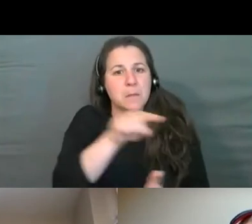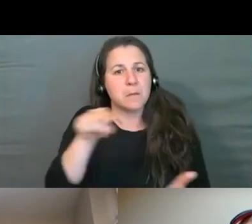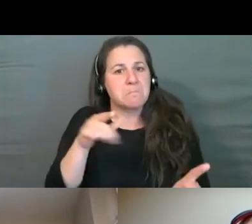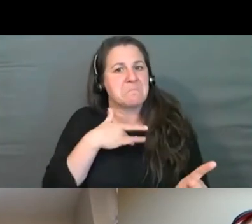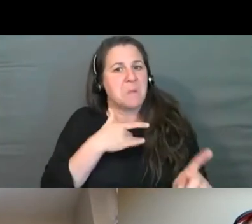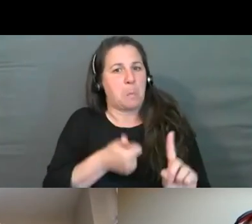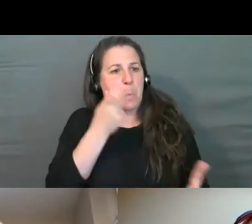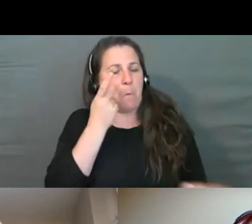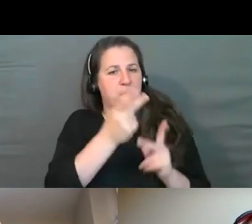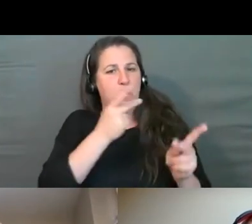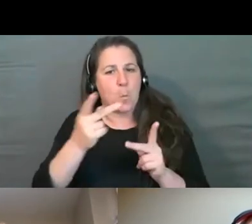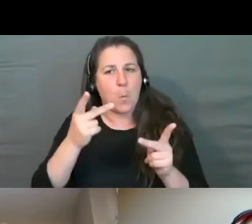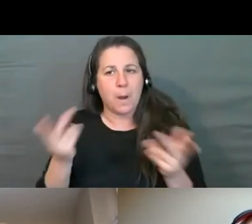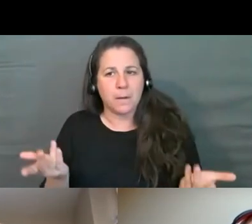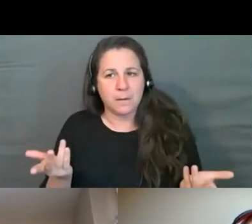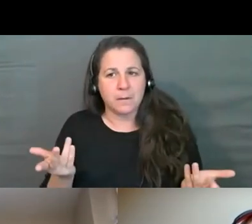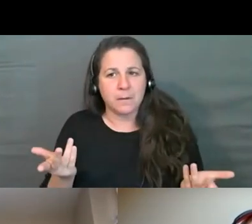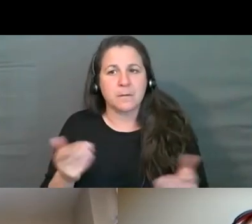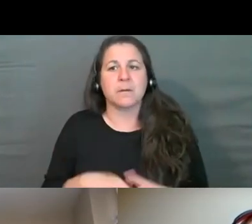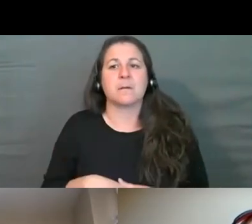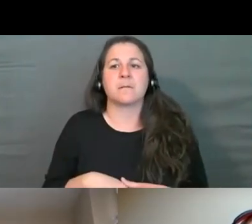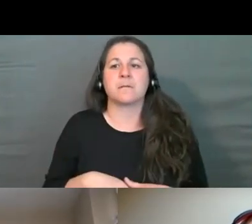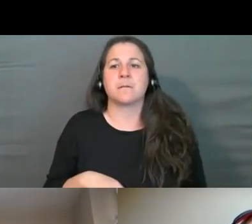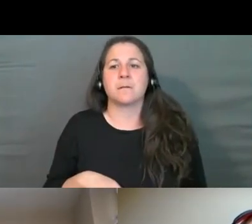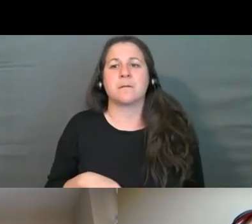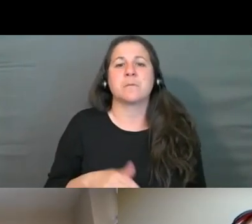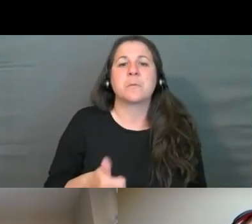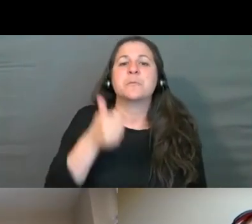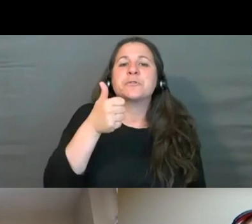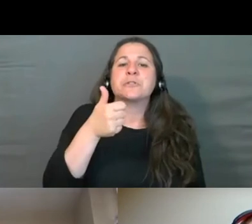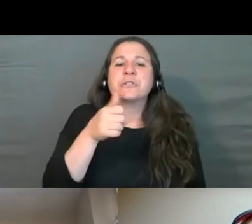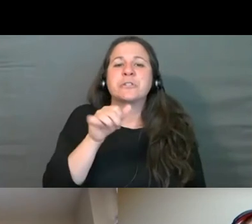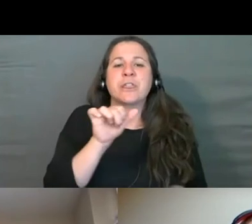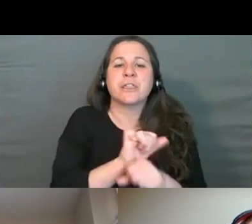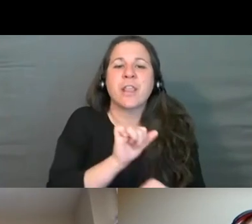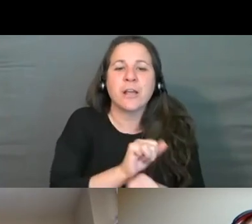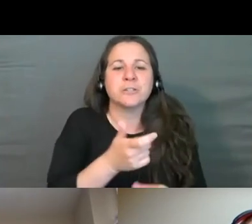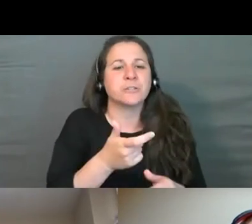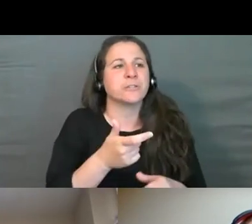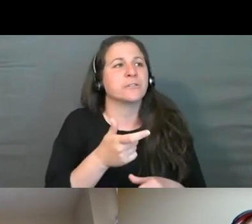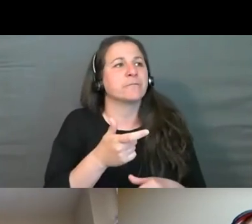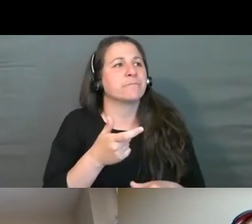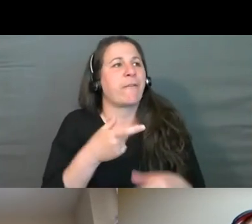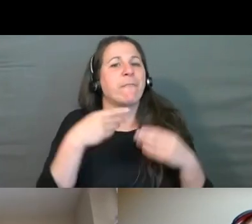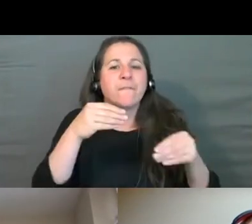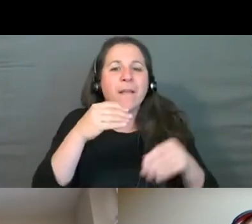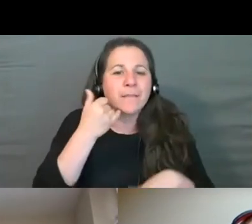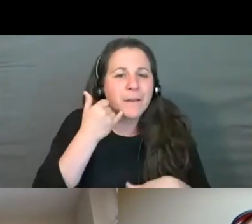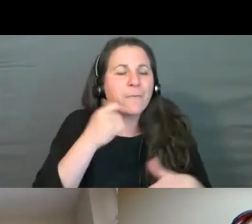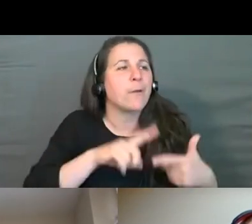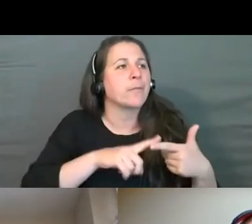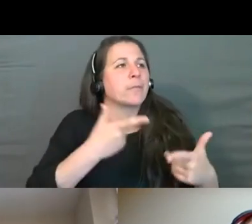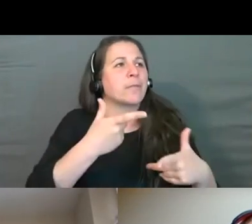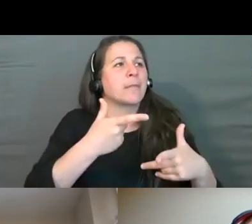Surtout, c'est évidemment certaines tâches cléricales, administratives, le service à la clientèle, le télémarketing. Donc, on l'a vu un